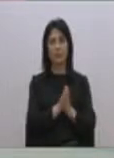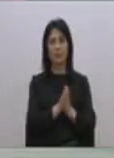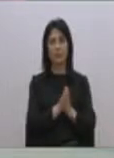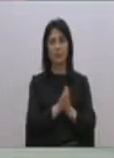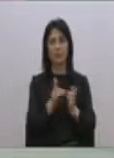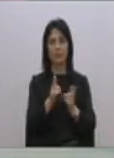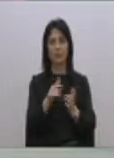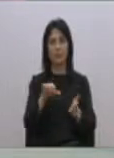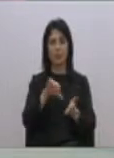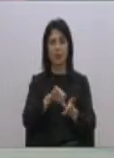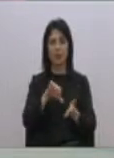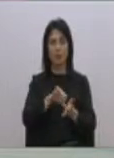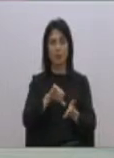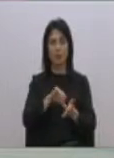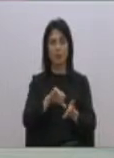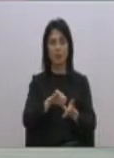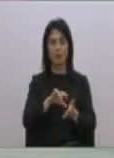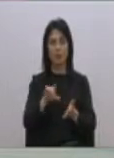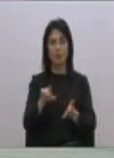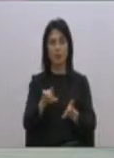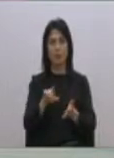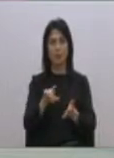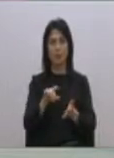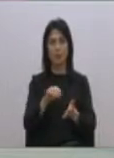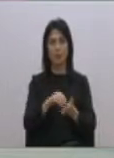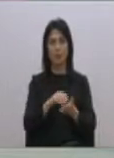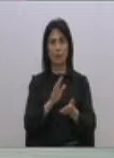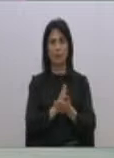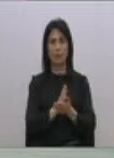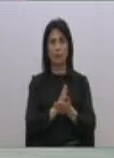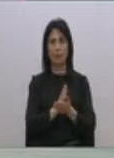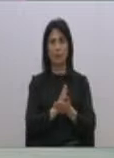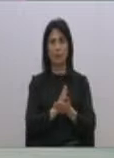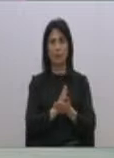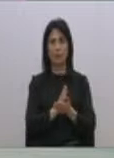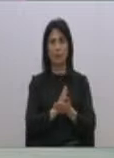მოემზადოთ გამოსვლებისათვის აქ ჩაწერილი